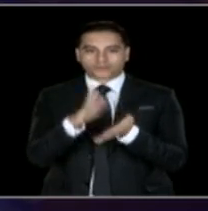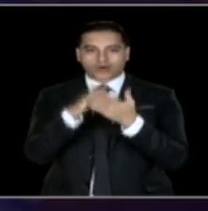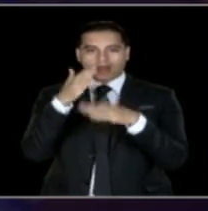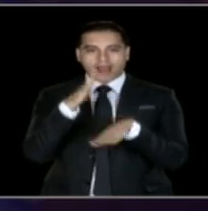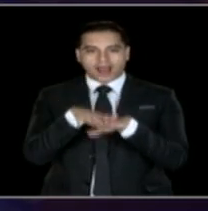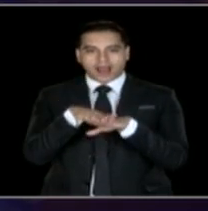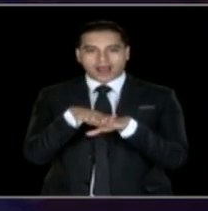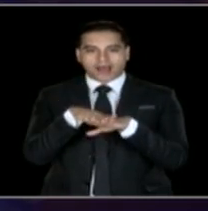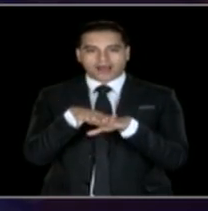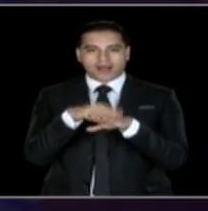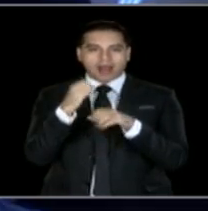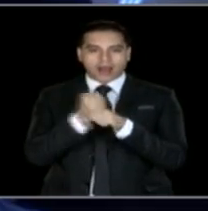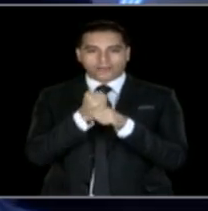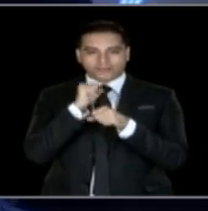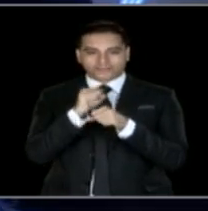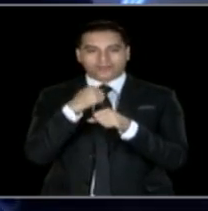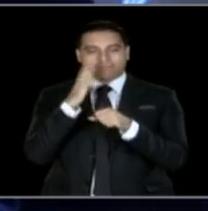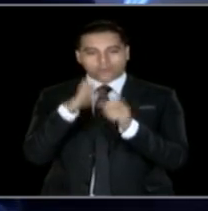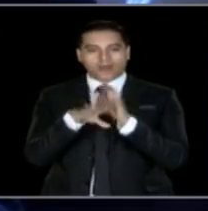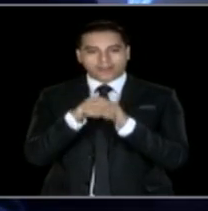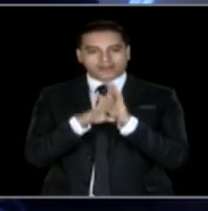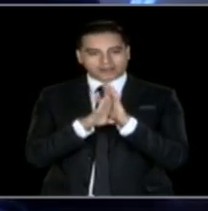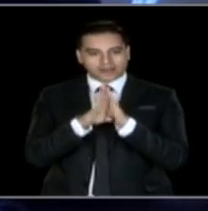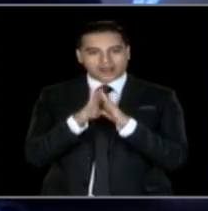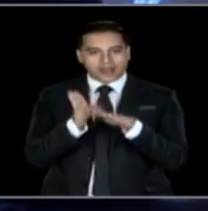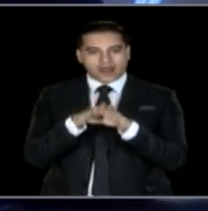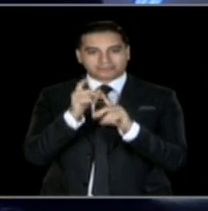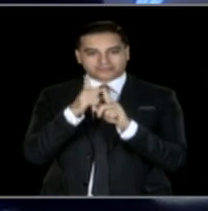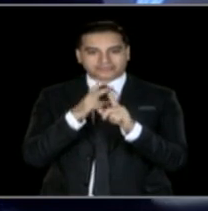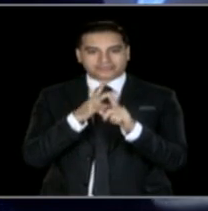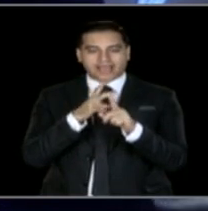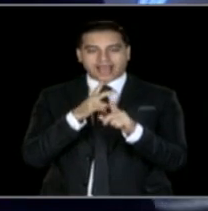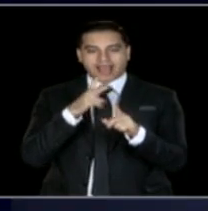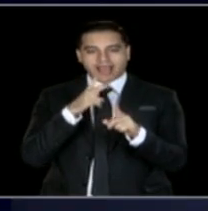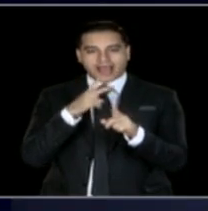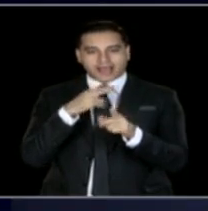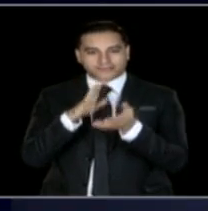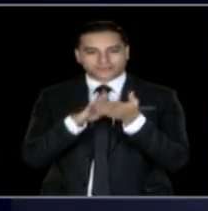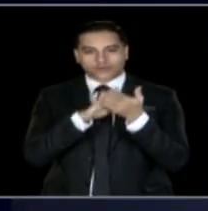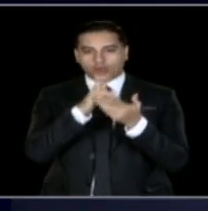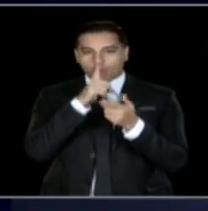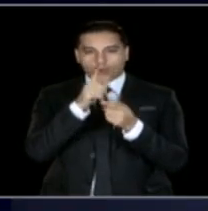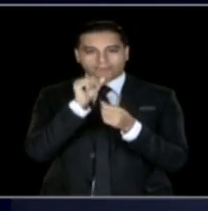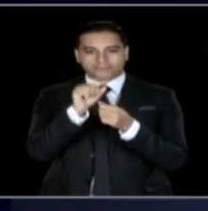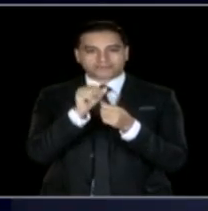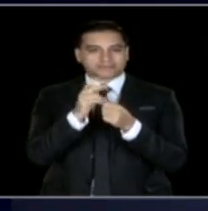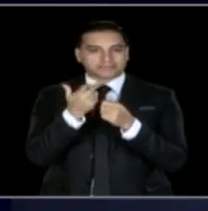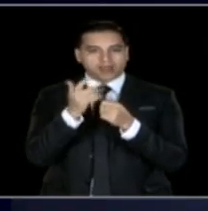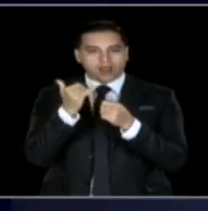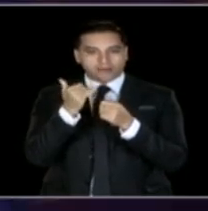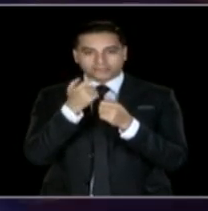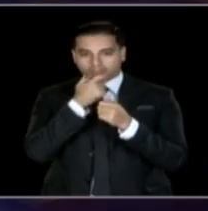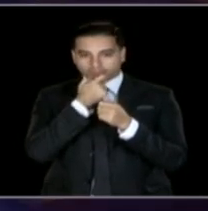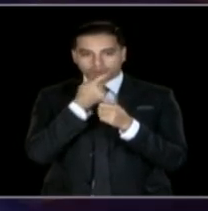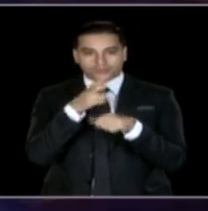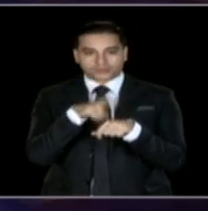بحب الوظيفه دي ان انا اكون فيها مرشده سياحيه وتبقى دي لغات بتتكلمي حاجه غير عربي